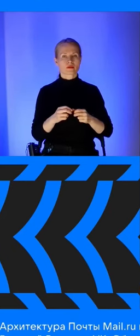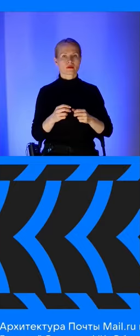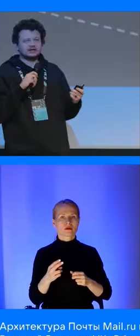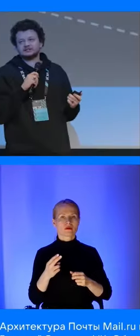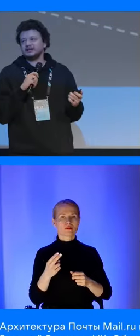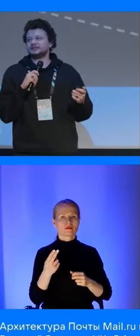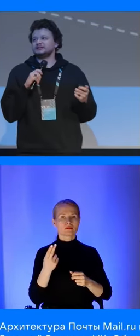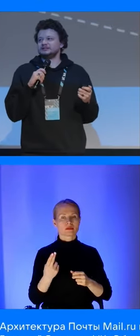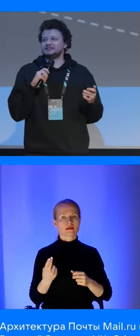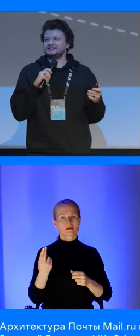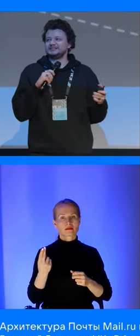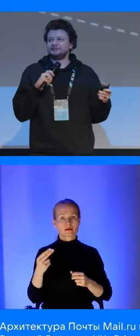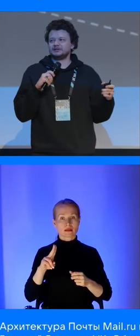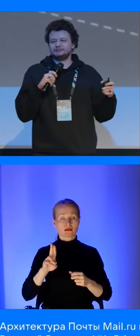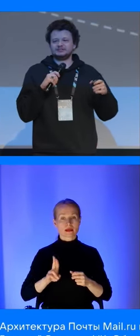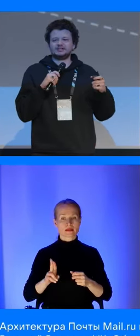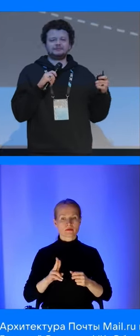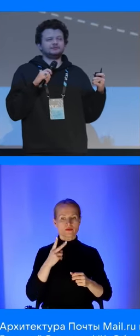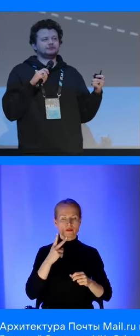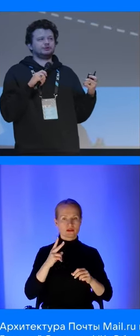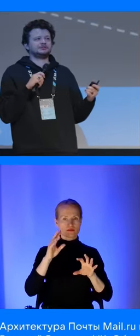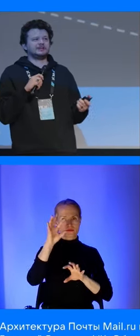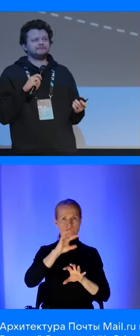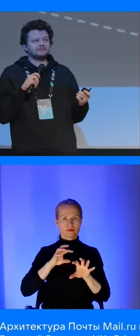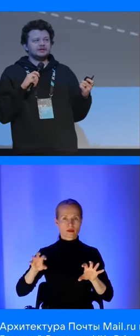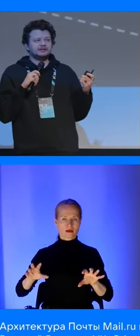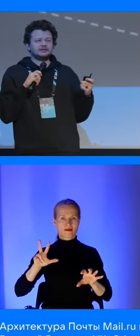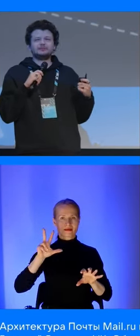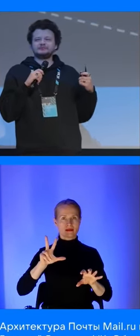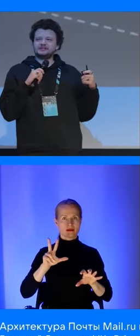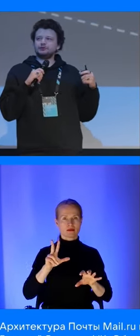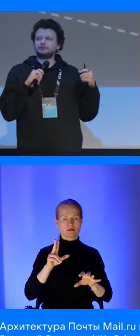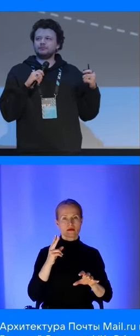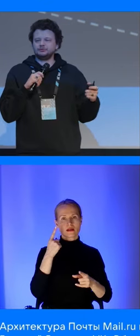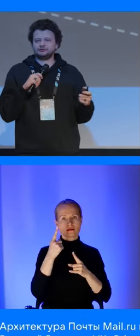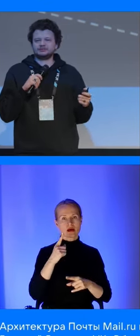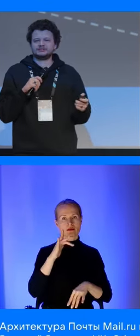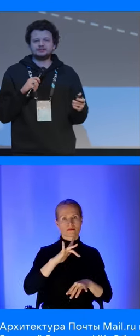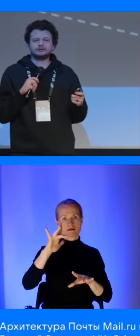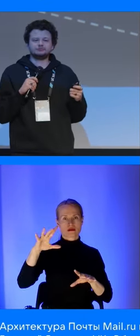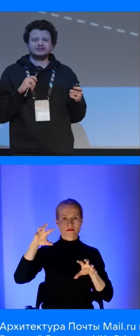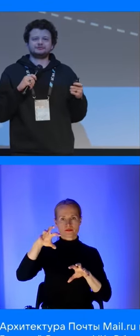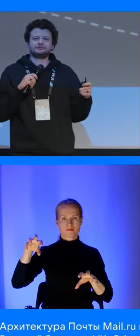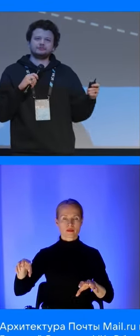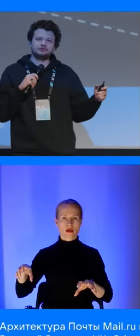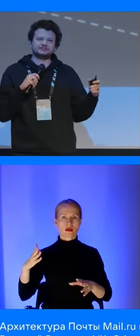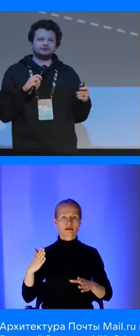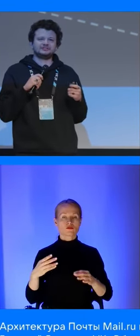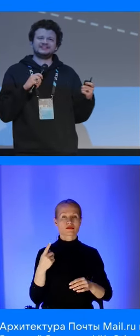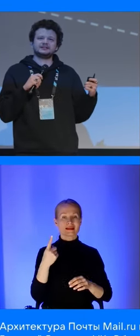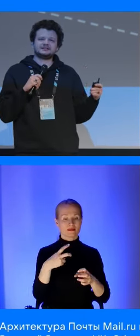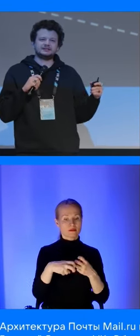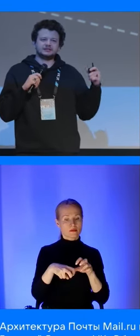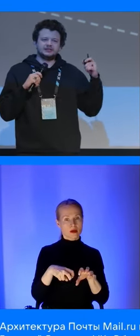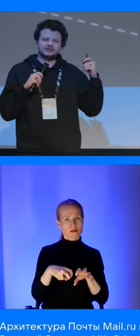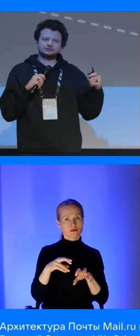вот на слайдах система, когда мы сетапим в 3 ДЦ. Таким образом, если выходит полностью дата-центр, у нас все равно остается